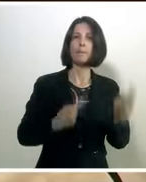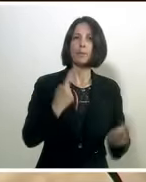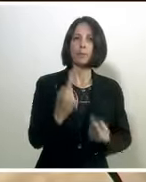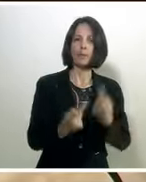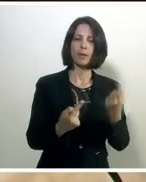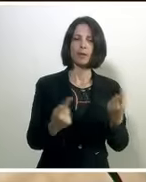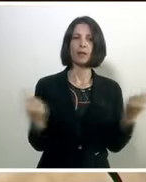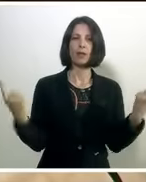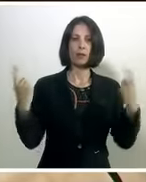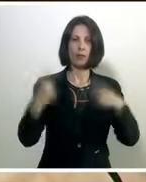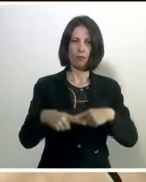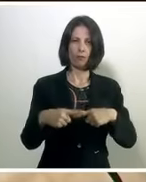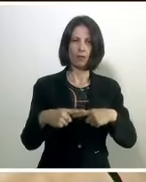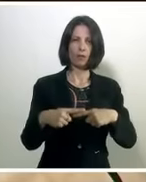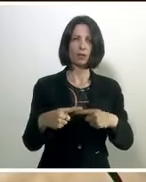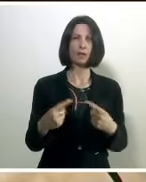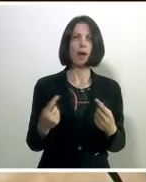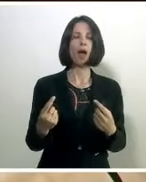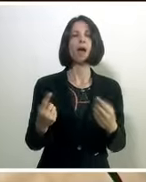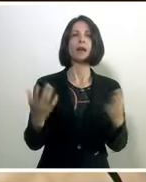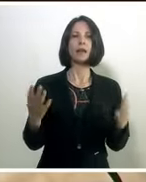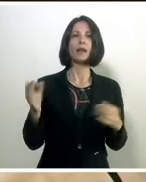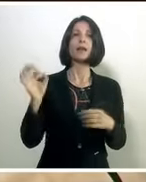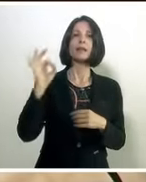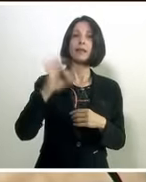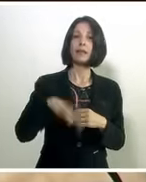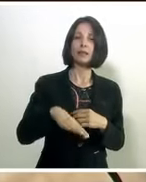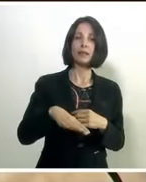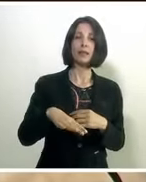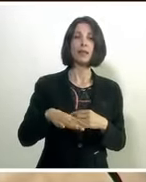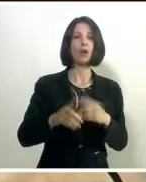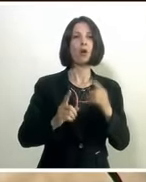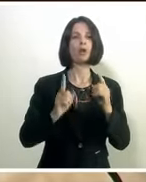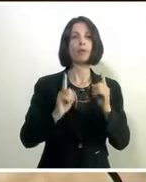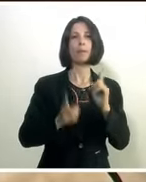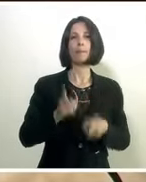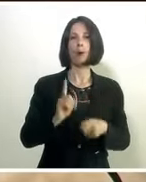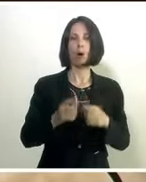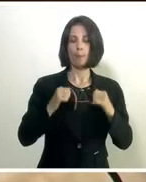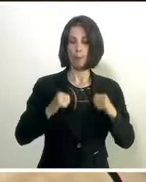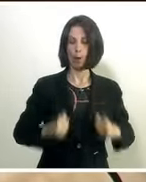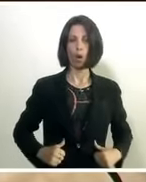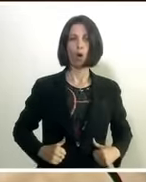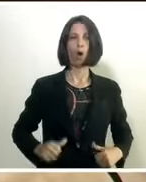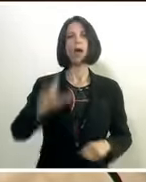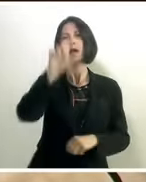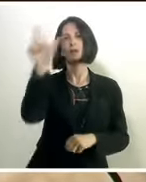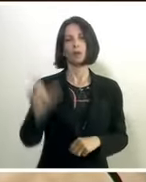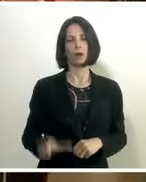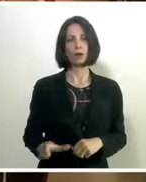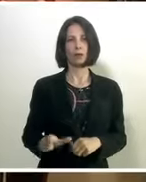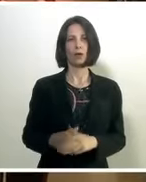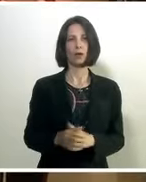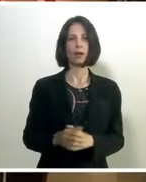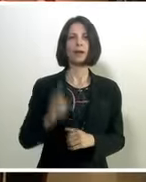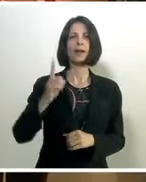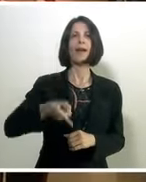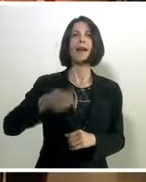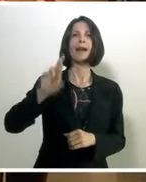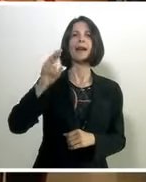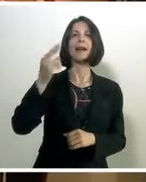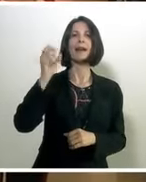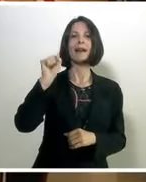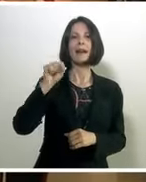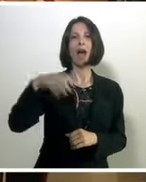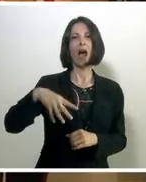scontro ai comuni di un popolo e di una nazione da gram anche lui un